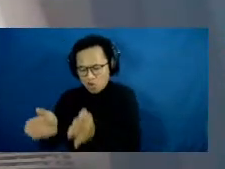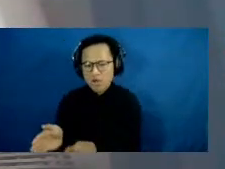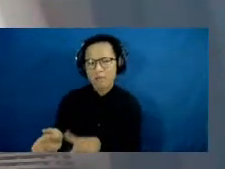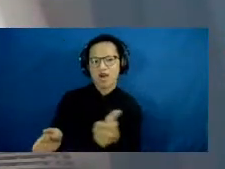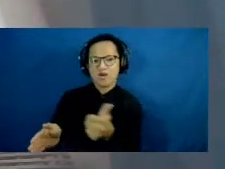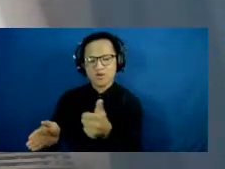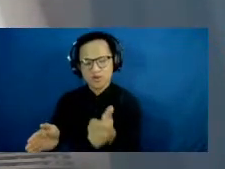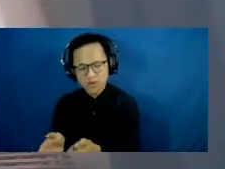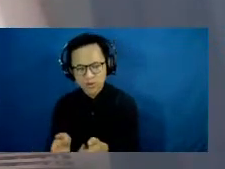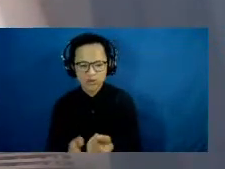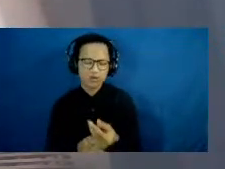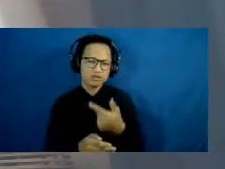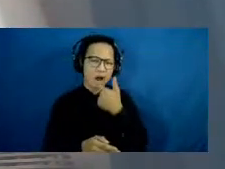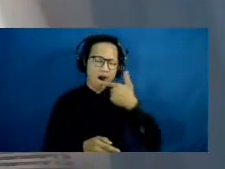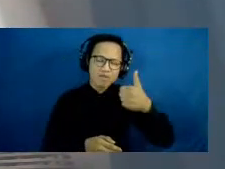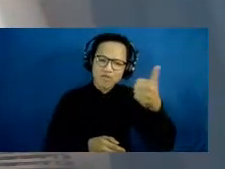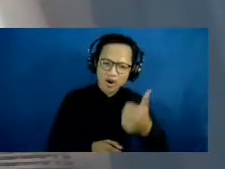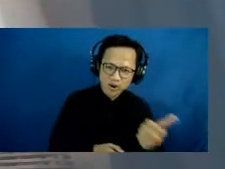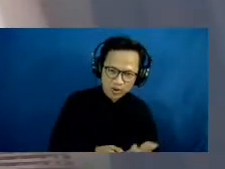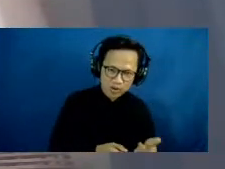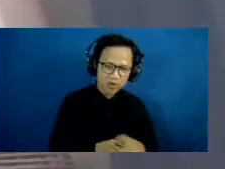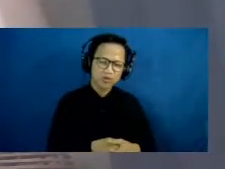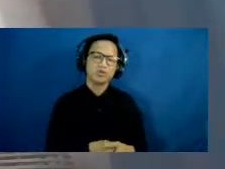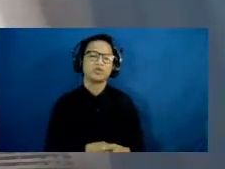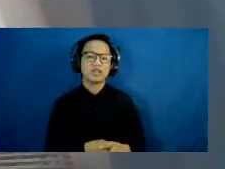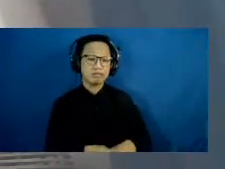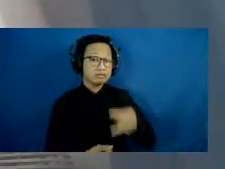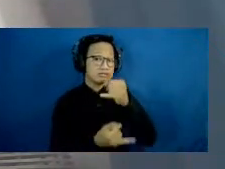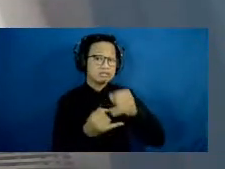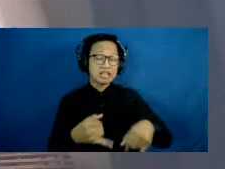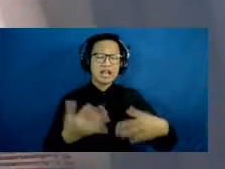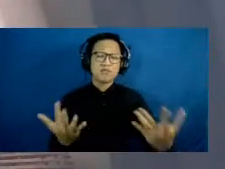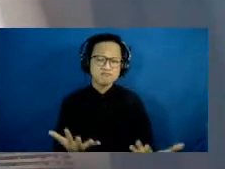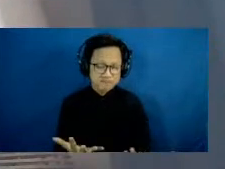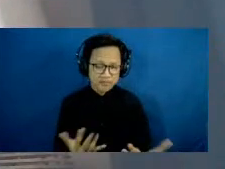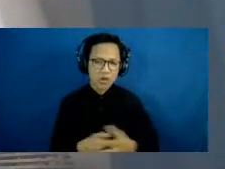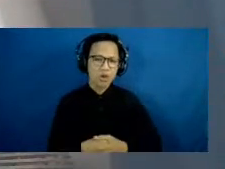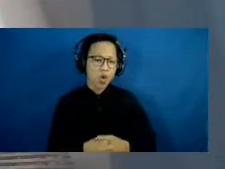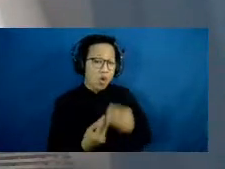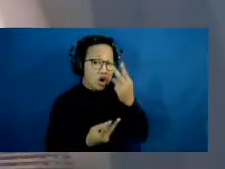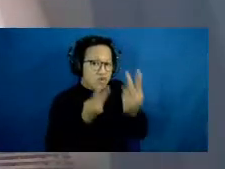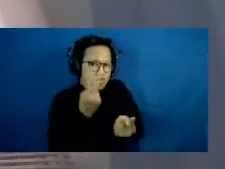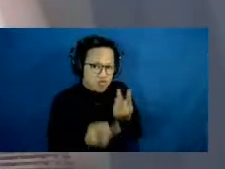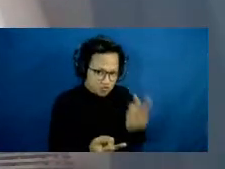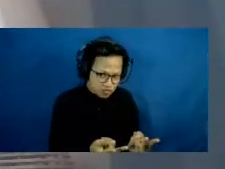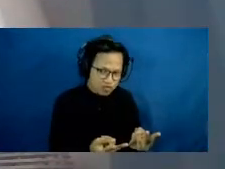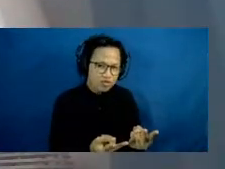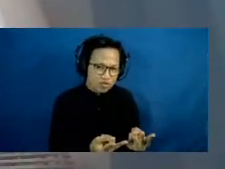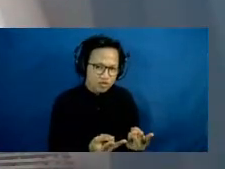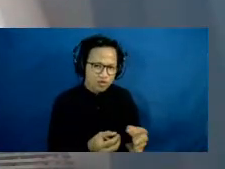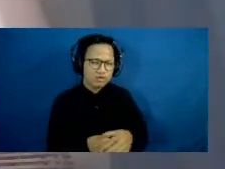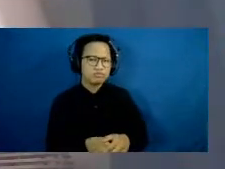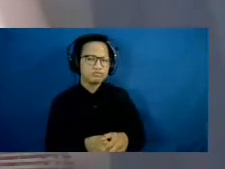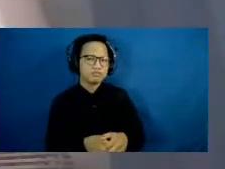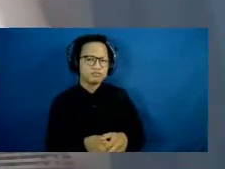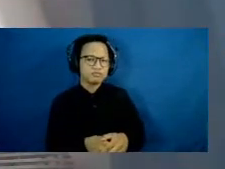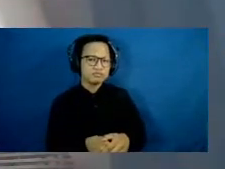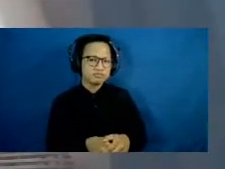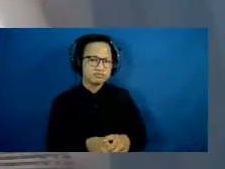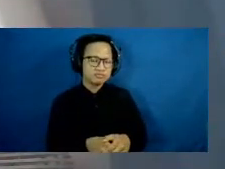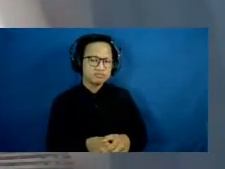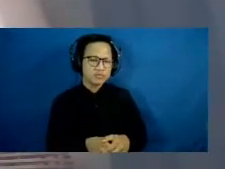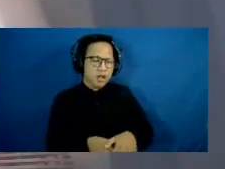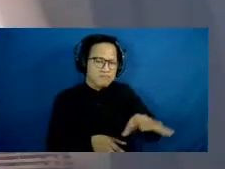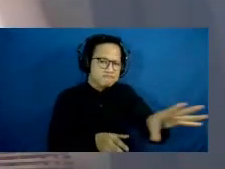rasa atau produk yang dijaga. Dan yang terakhir yang gak kalah pentingnya adalah review. di mana kita memancing untuk